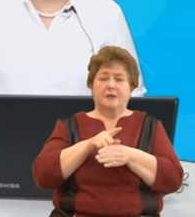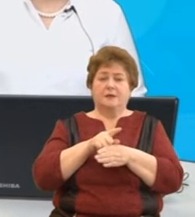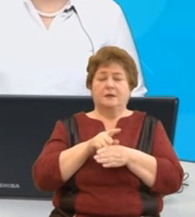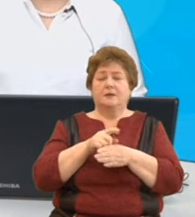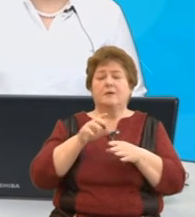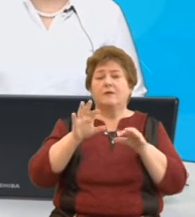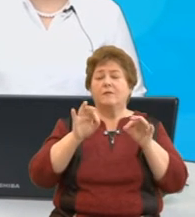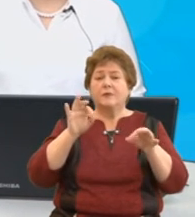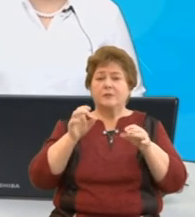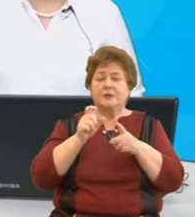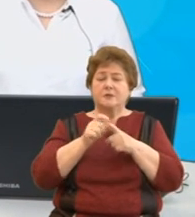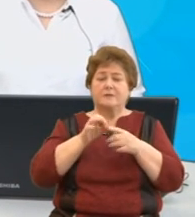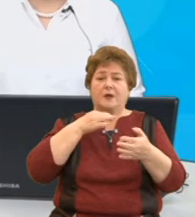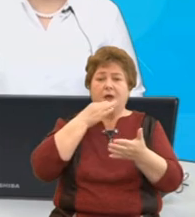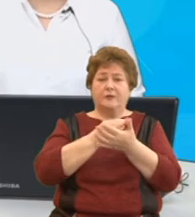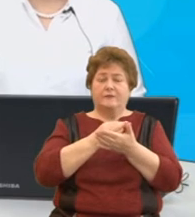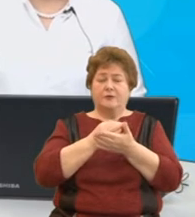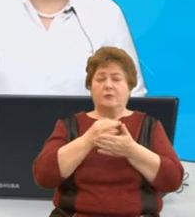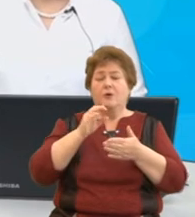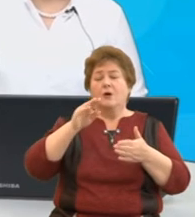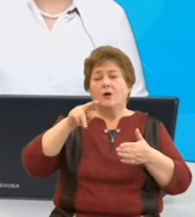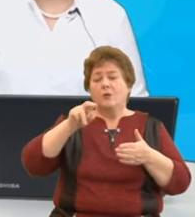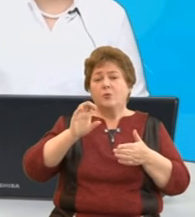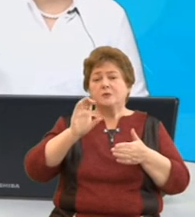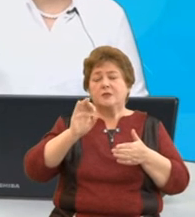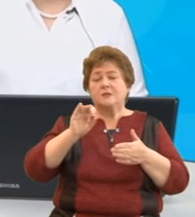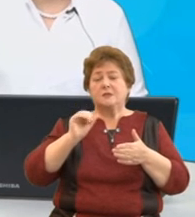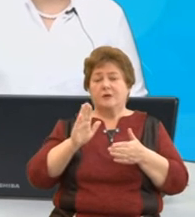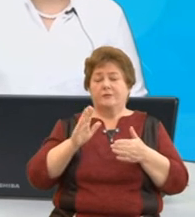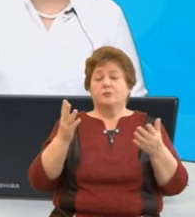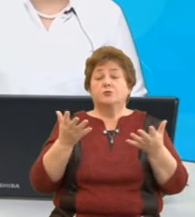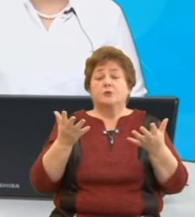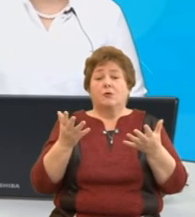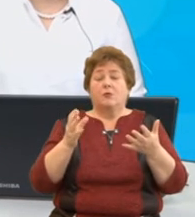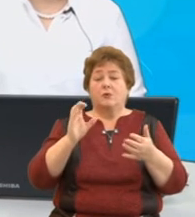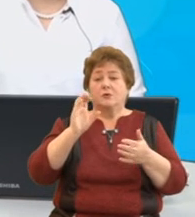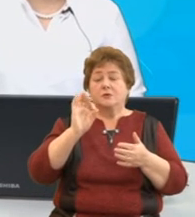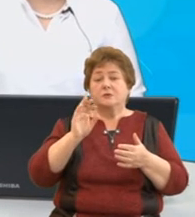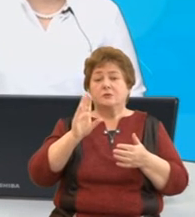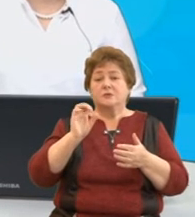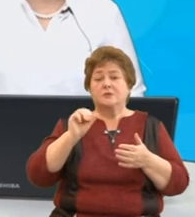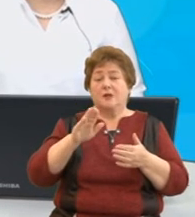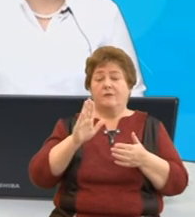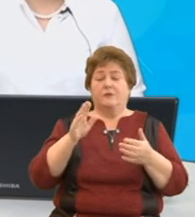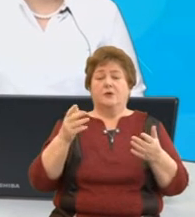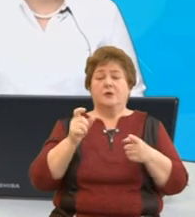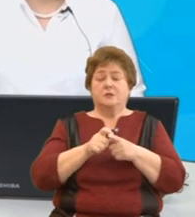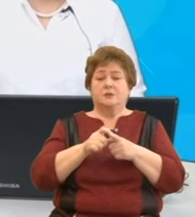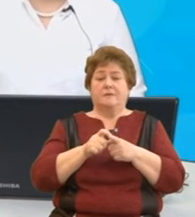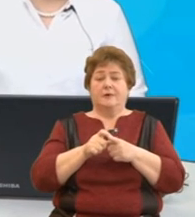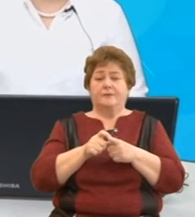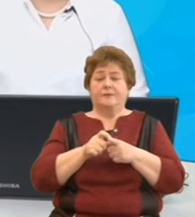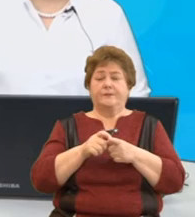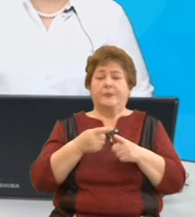разобрать слова ответы по составу давайте вспомним что значит разобрать состав по составу слова